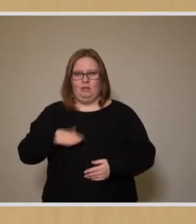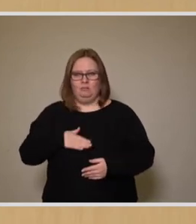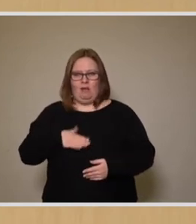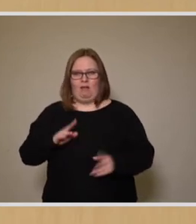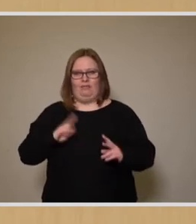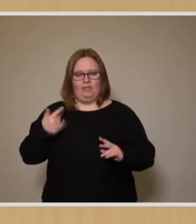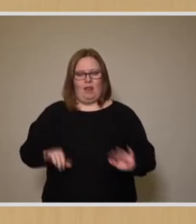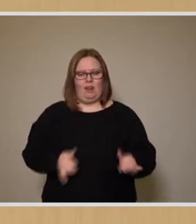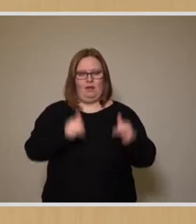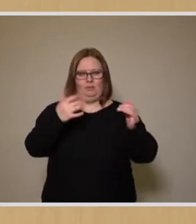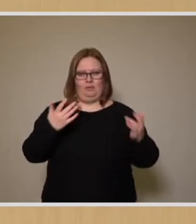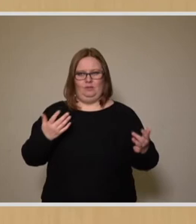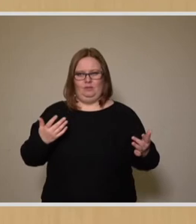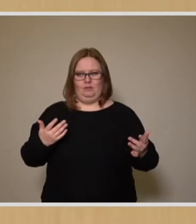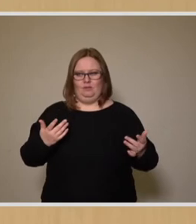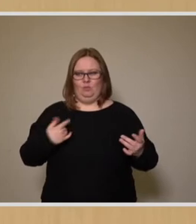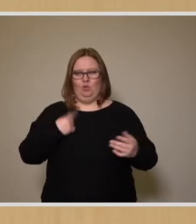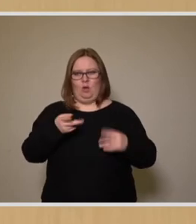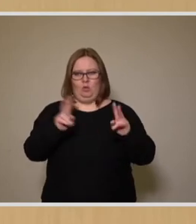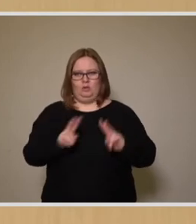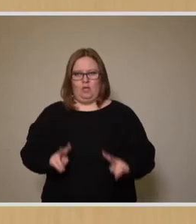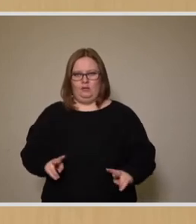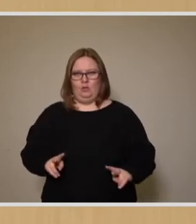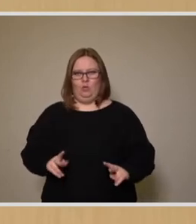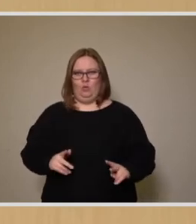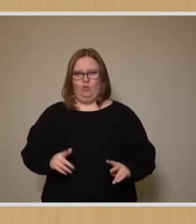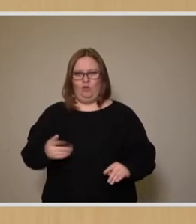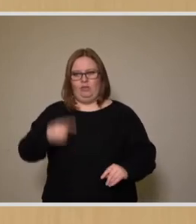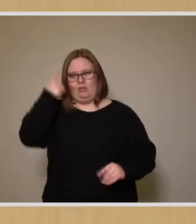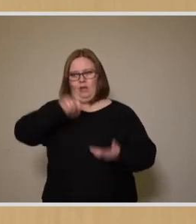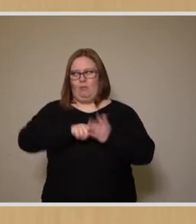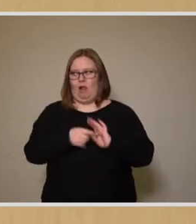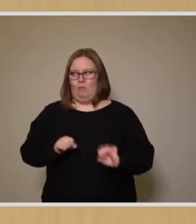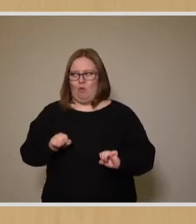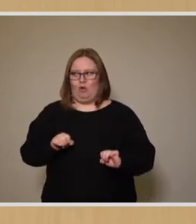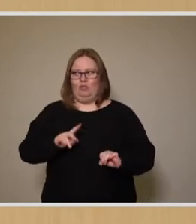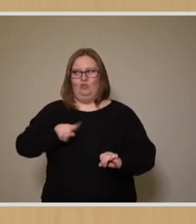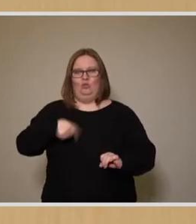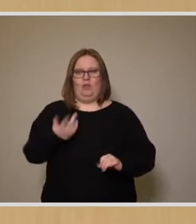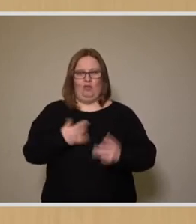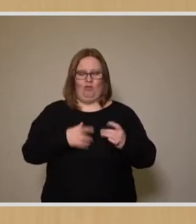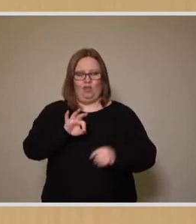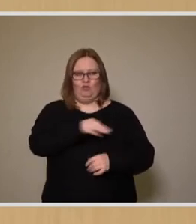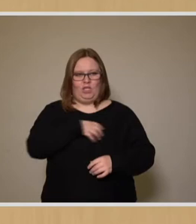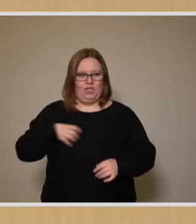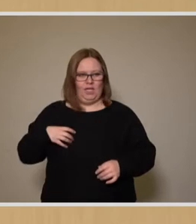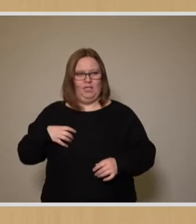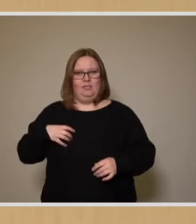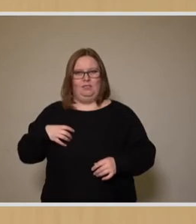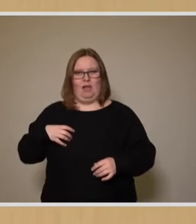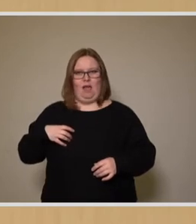Leben erweckt wird, dass es eine Sanierung dieses Denkmals gibt und dass es auch wieder die Möglichkeit gibt für die Dresdnerinnen und